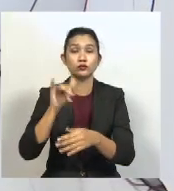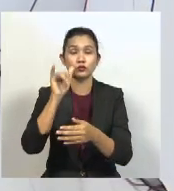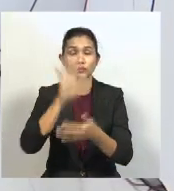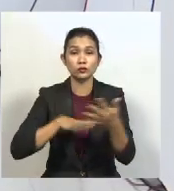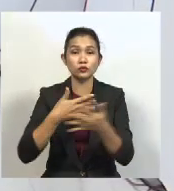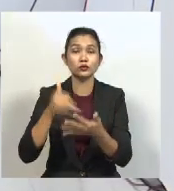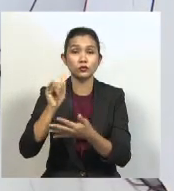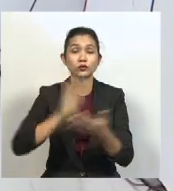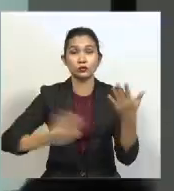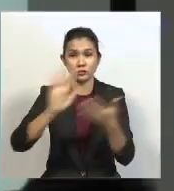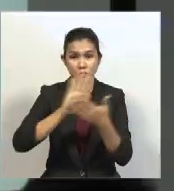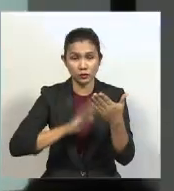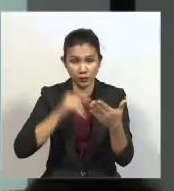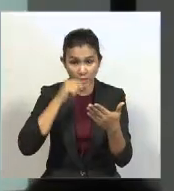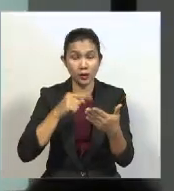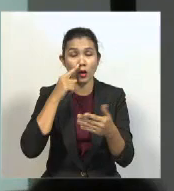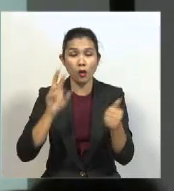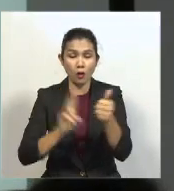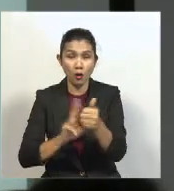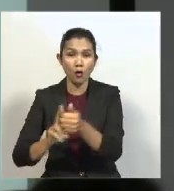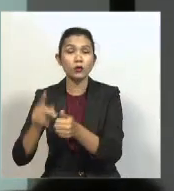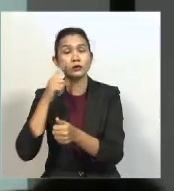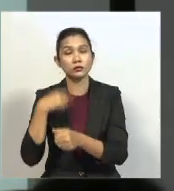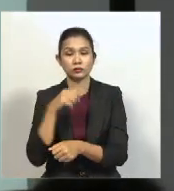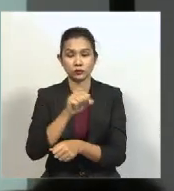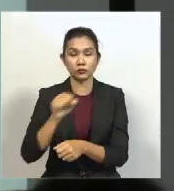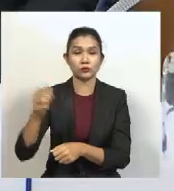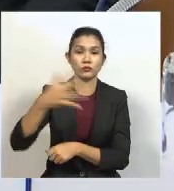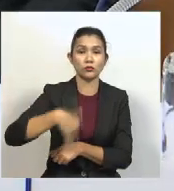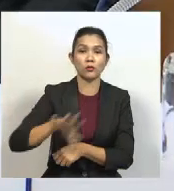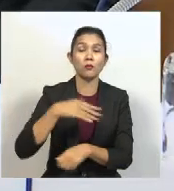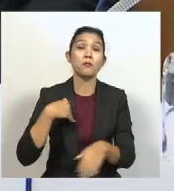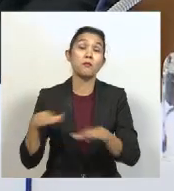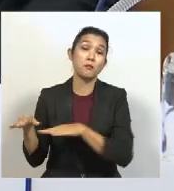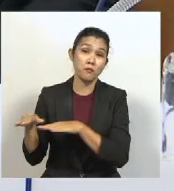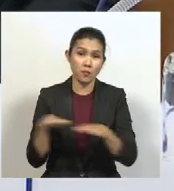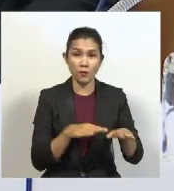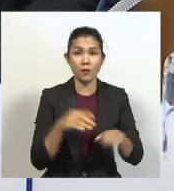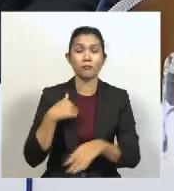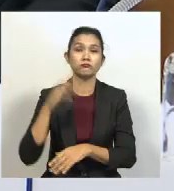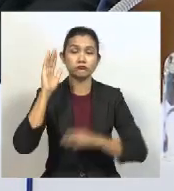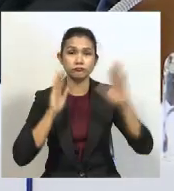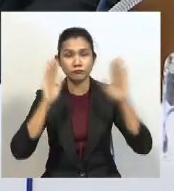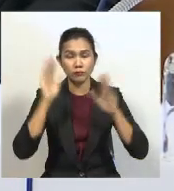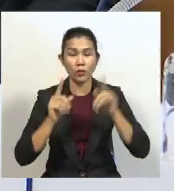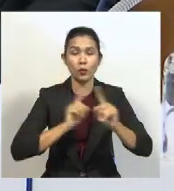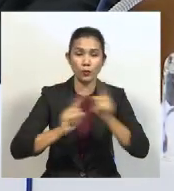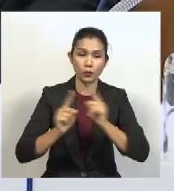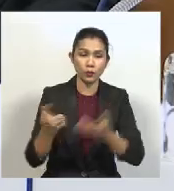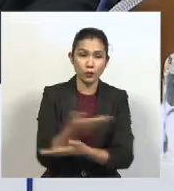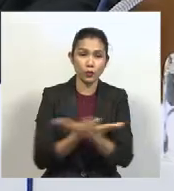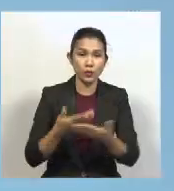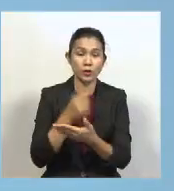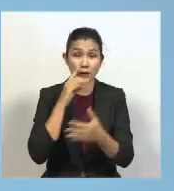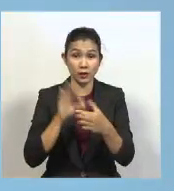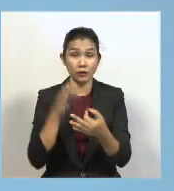ทยนายกิติรัตน์ ณรนองรองหัวหน้าพรรคเพื่อไทยนำส.ส.ของพรรคในประชุมเตรียมความพร้อมก่อนที่จะอภิปรายงบประมาณสำหรับหลัก